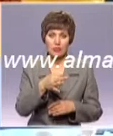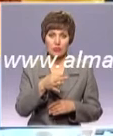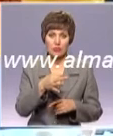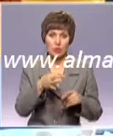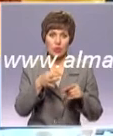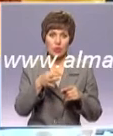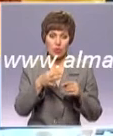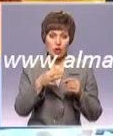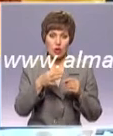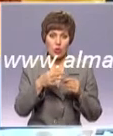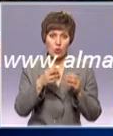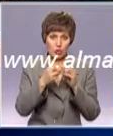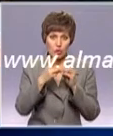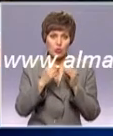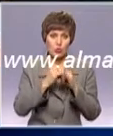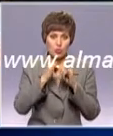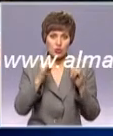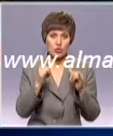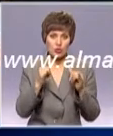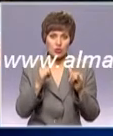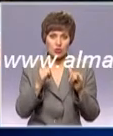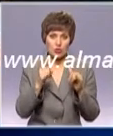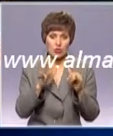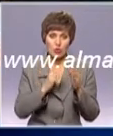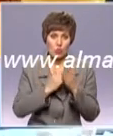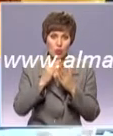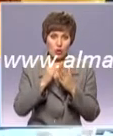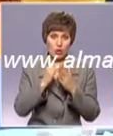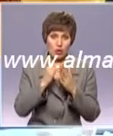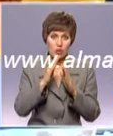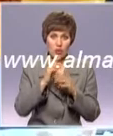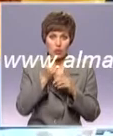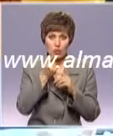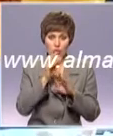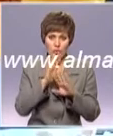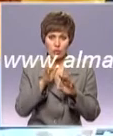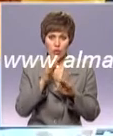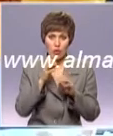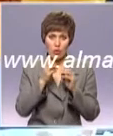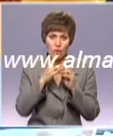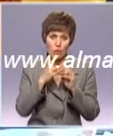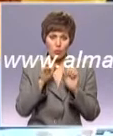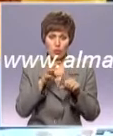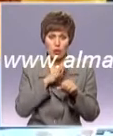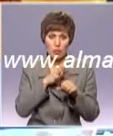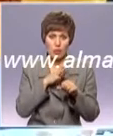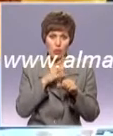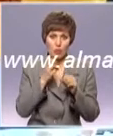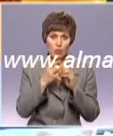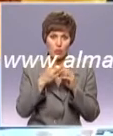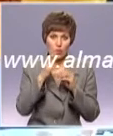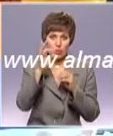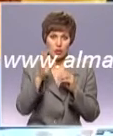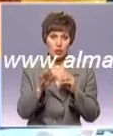өсті. 12-ден де өсті ма жоғары? Жоқ, жоғары болғанда көп емес, қазір 13-те болған шығар. 13% жеттесі ғой